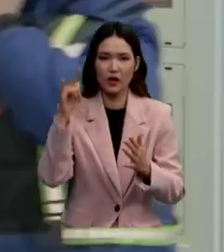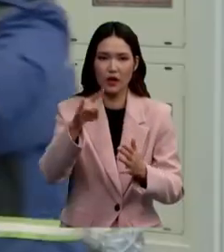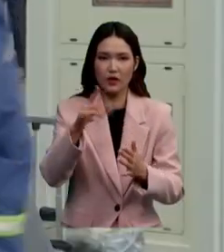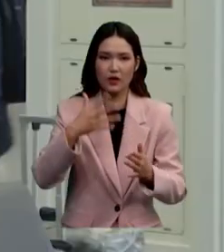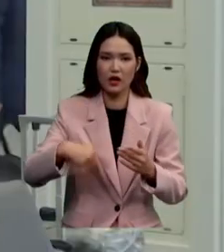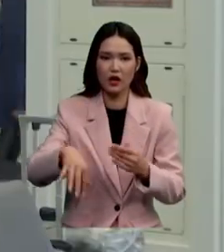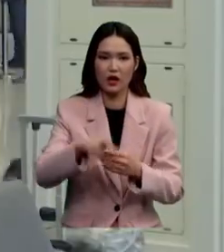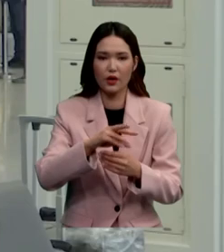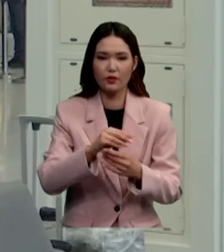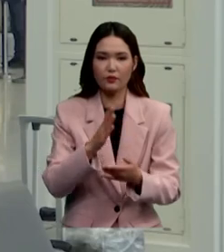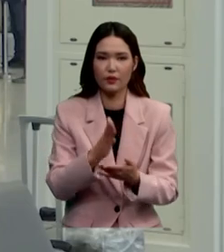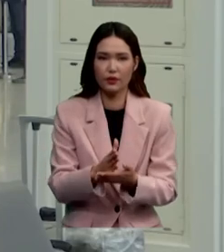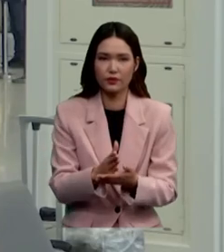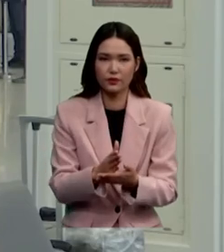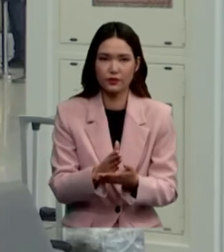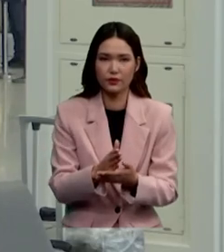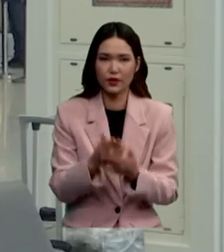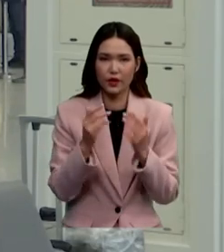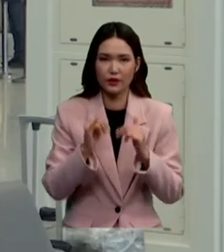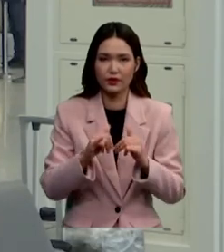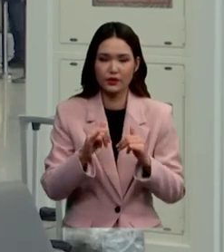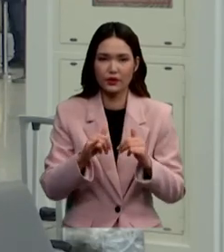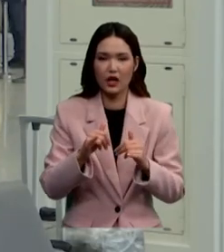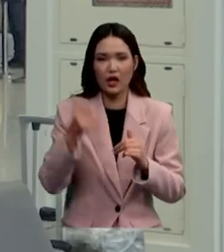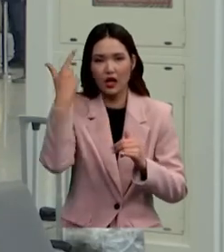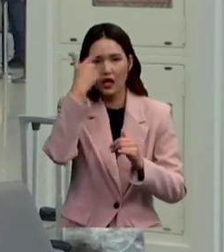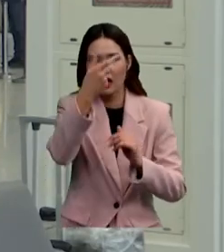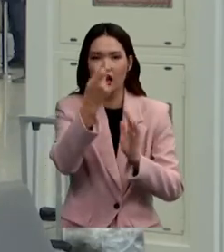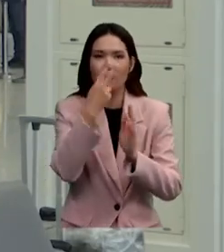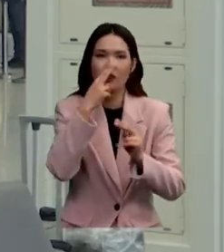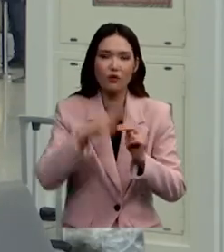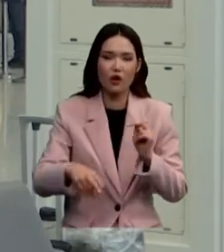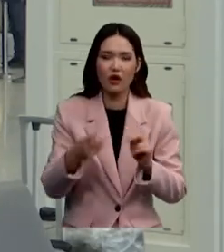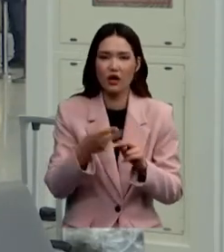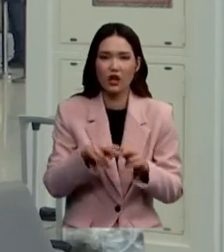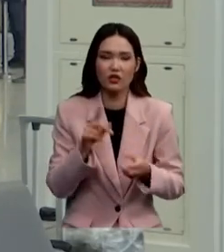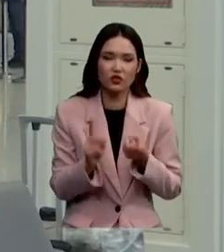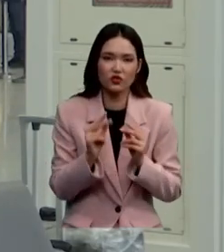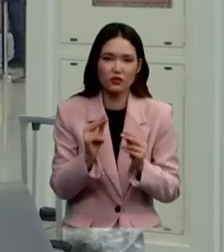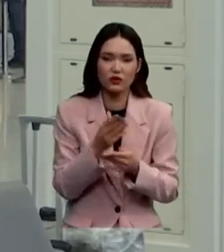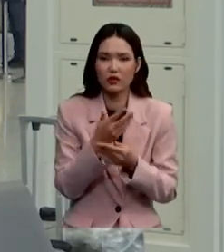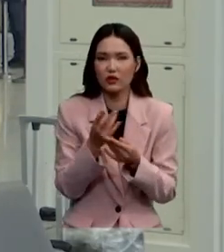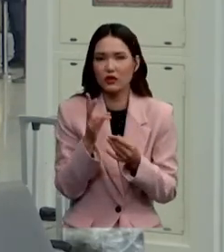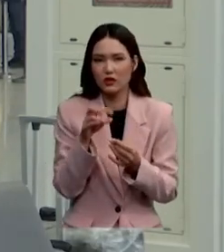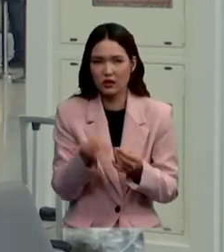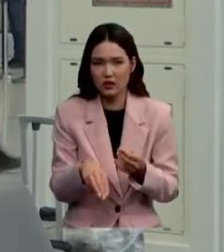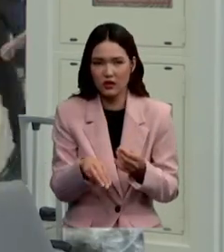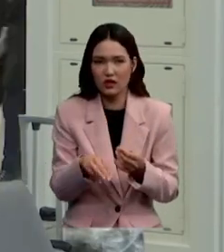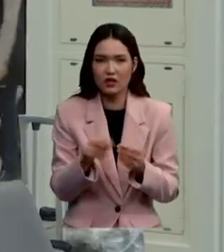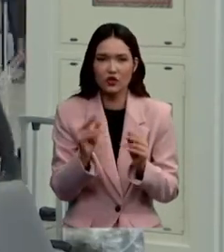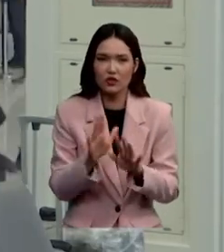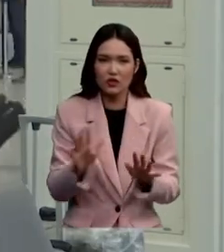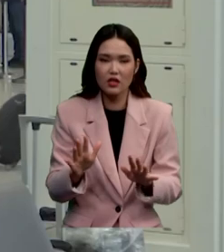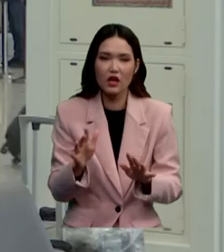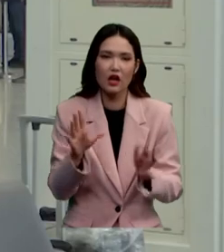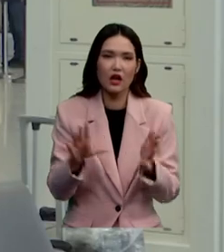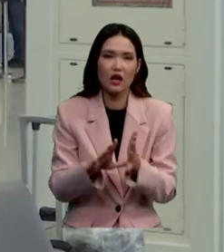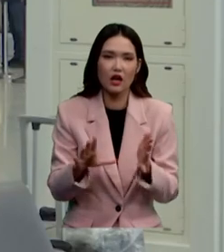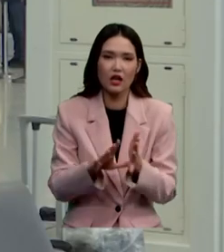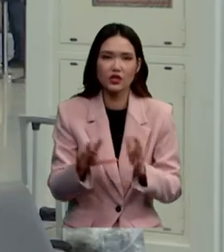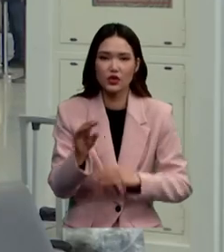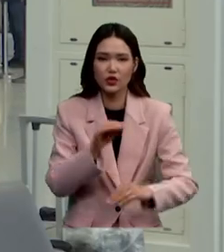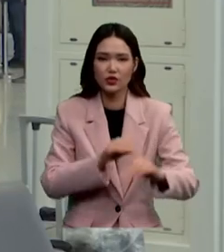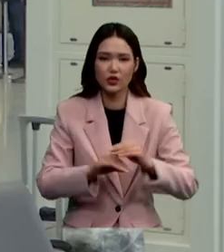барлық жаңағы данныйлары жоғалып кетті деген. Бұл ақпарат шындыққа жанаспайды. Электр